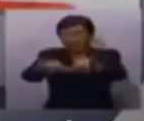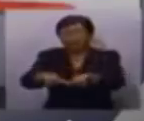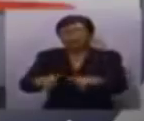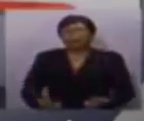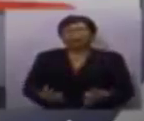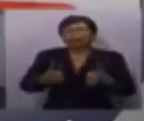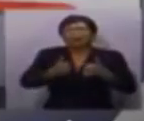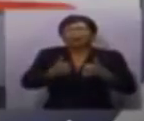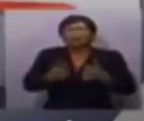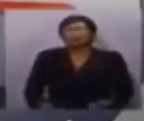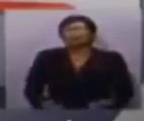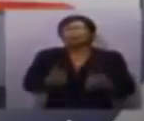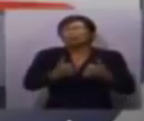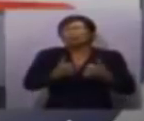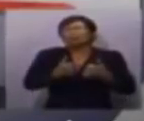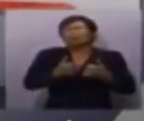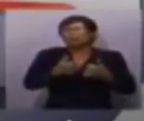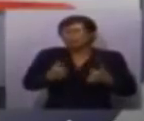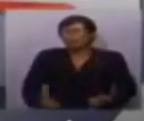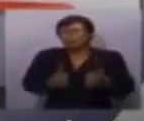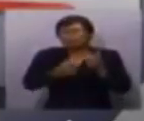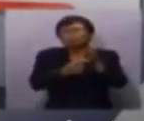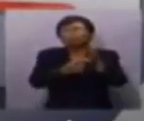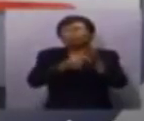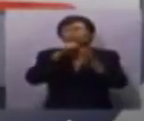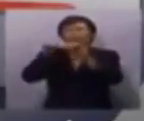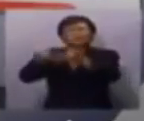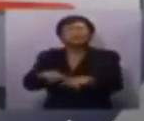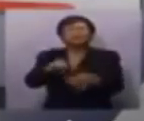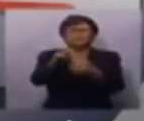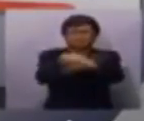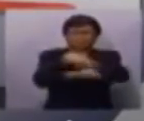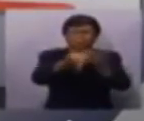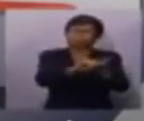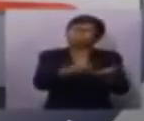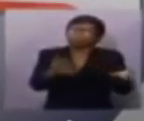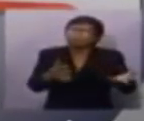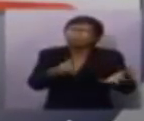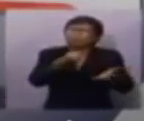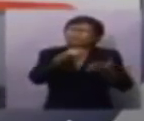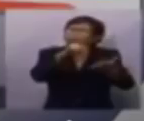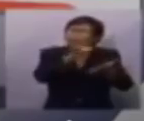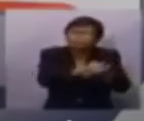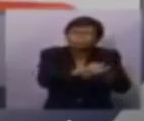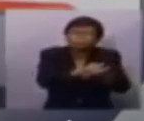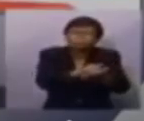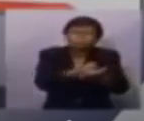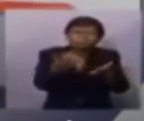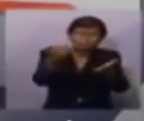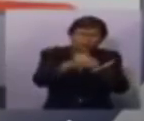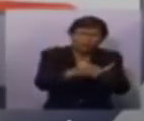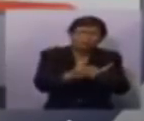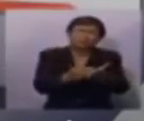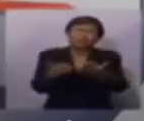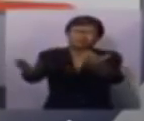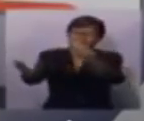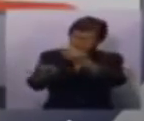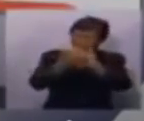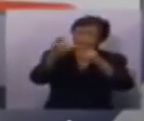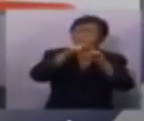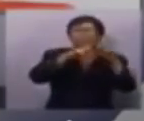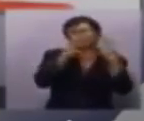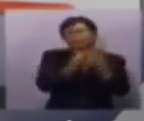tidak menunjukkan dia bermastati di negeri berkenaan. So, jadi perkara seumpama ini, sekali lagi dia kembali kepada parti.